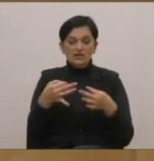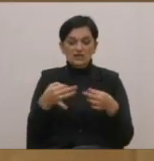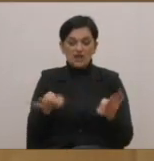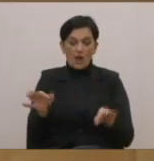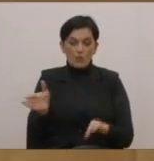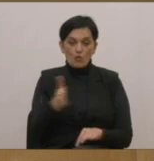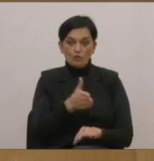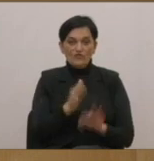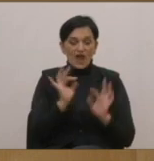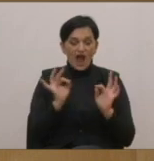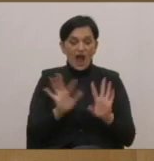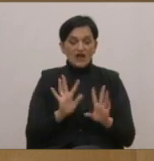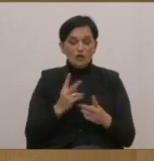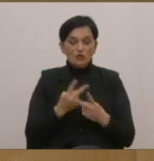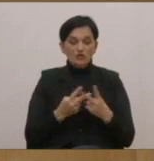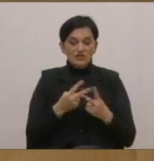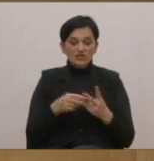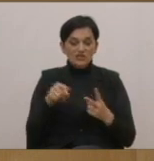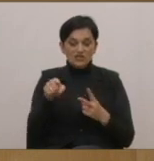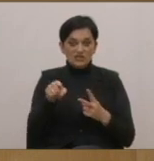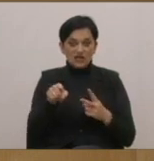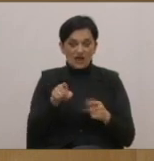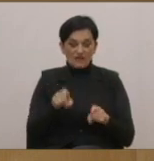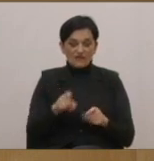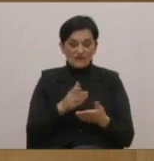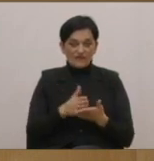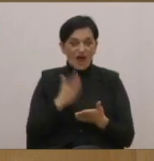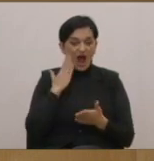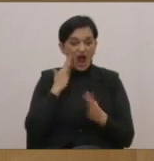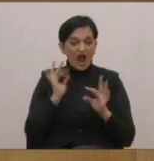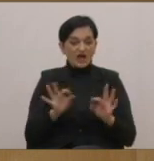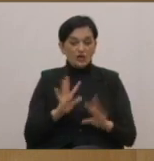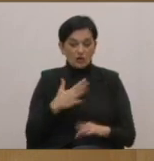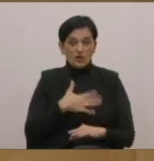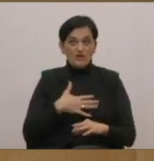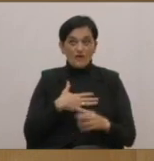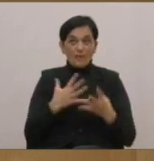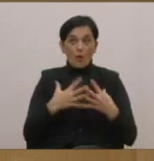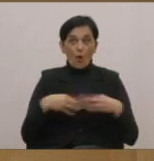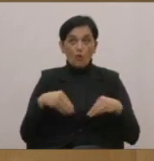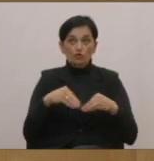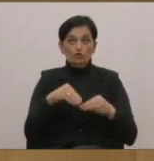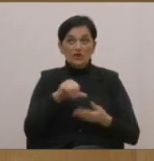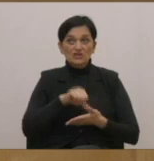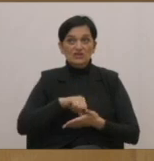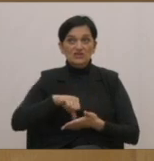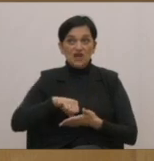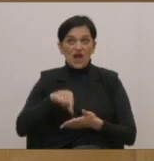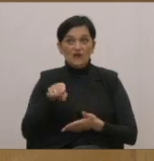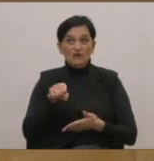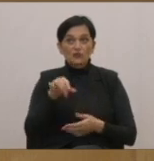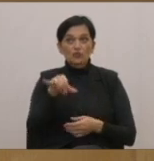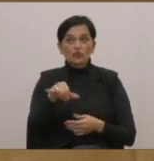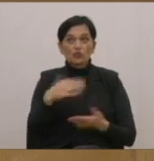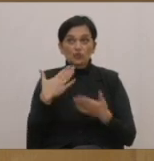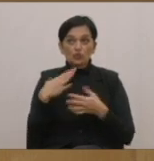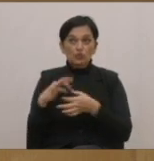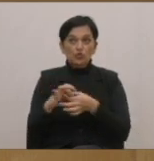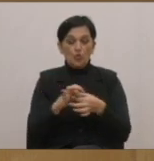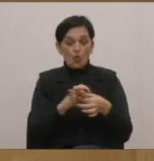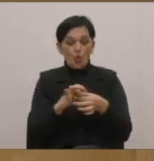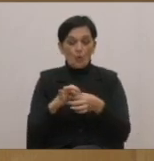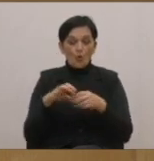chemiai tarastoradzian este insiheșda arasamatliandat. Maciores guagheles ojachis cerere biruarianda matcondet comunicatii supleba